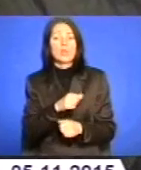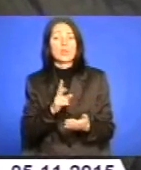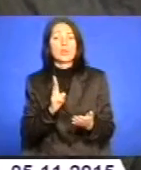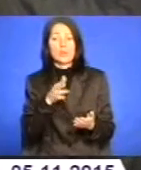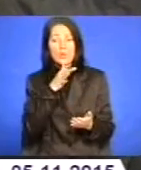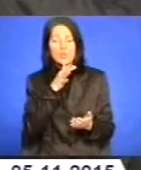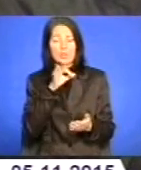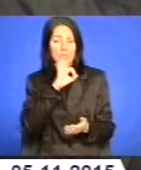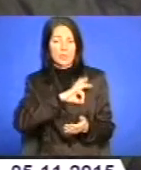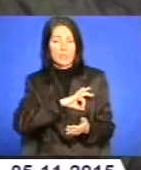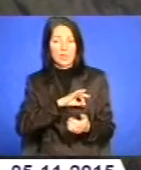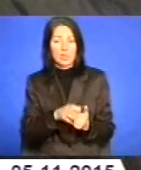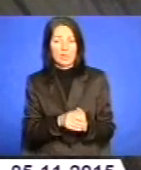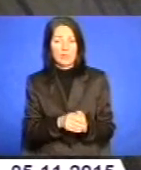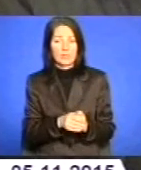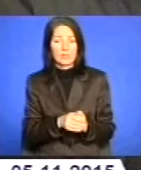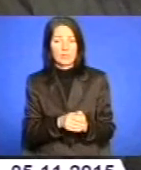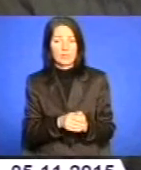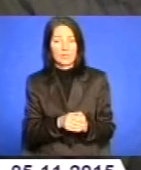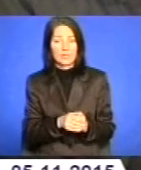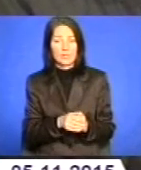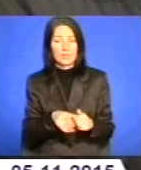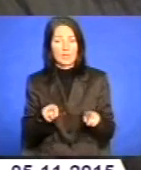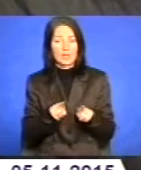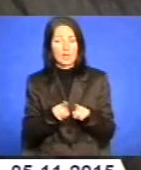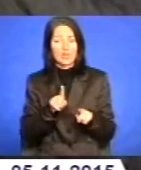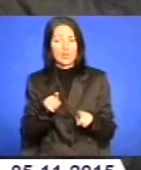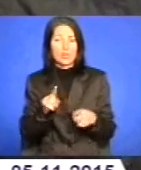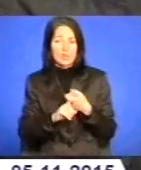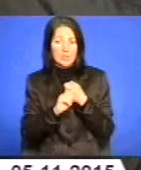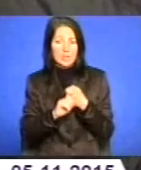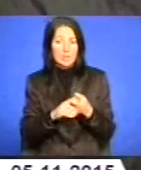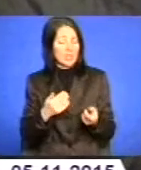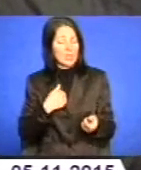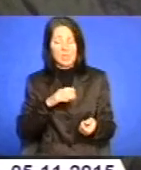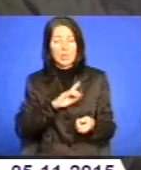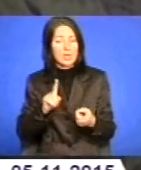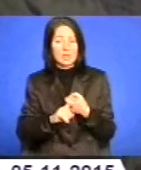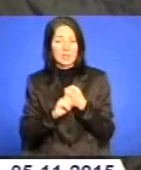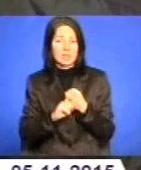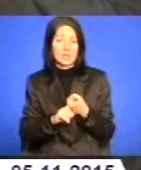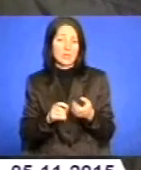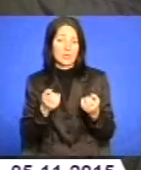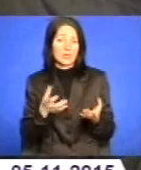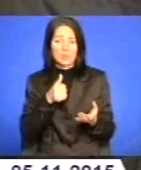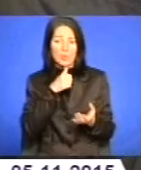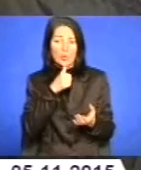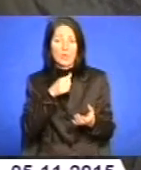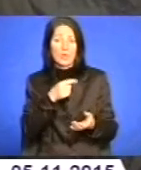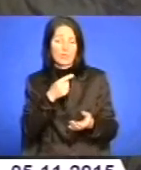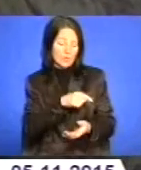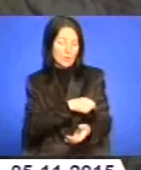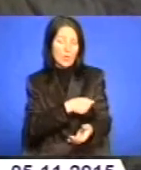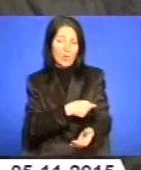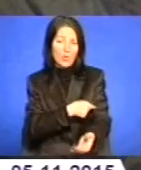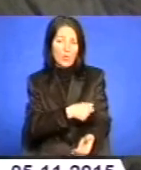вживаєте? Так, щоб залежний був, ну, я незалежний. Пив, пробував нутрігально і пив.